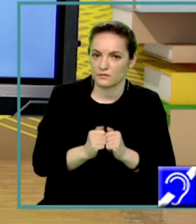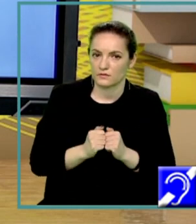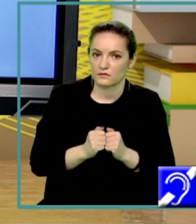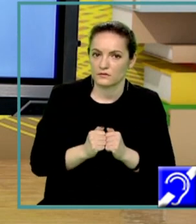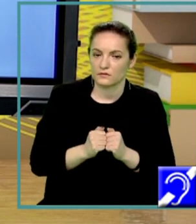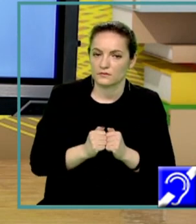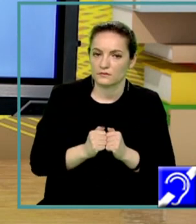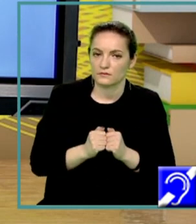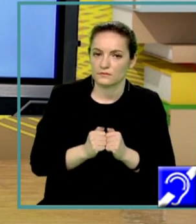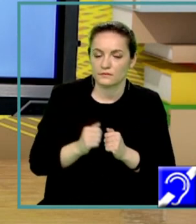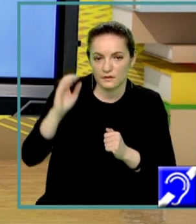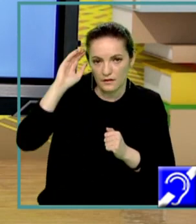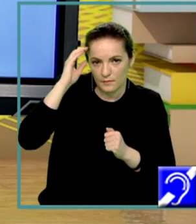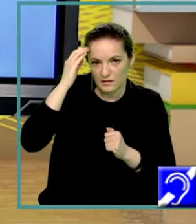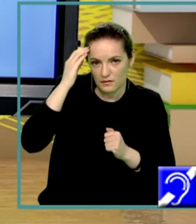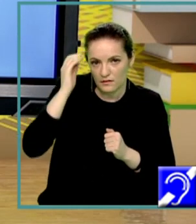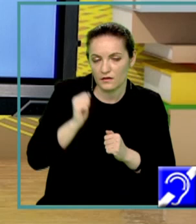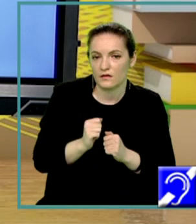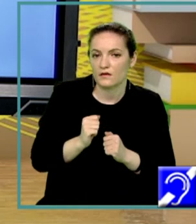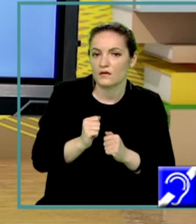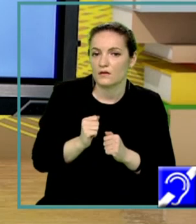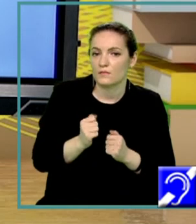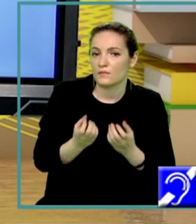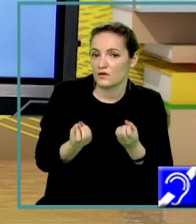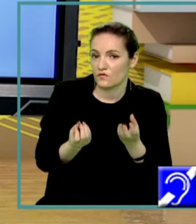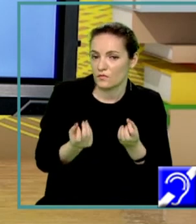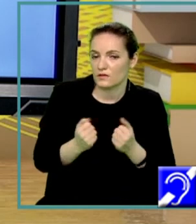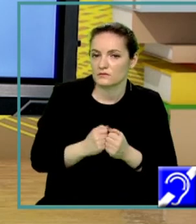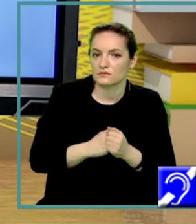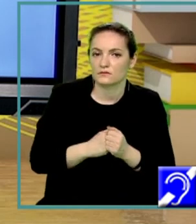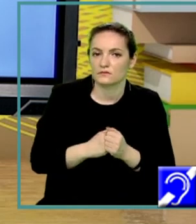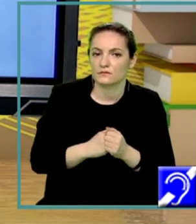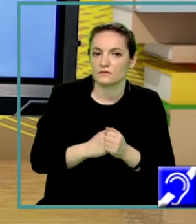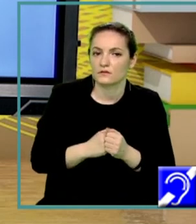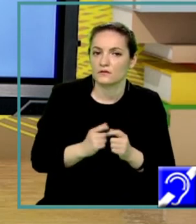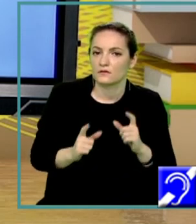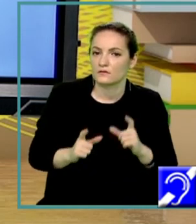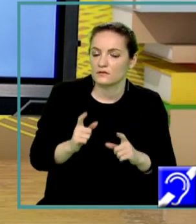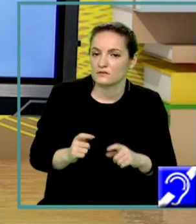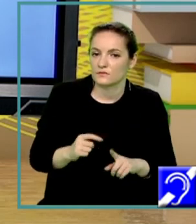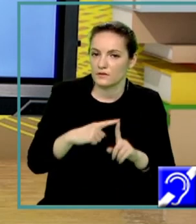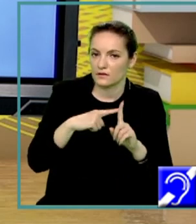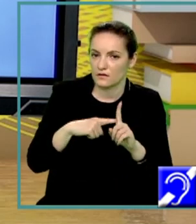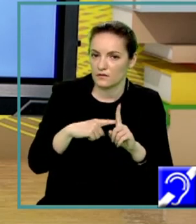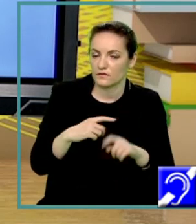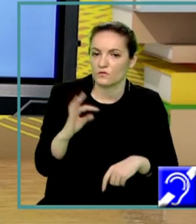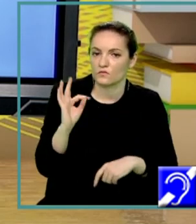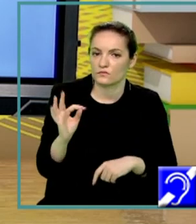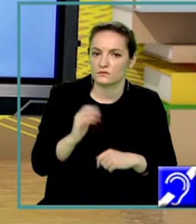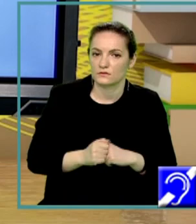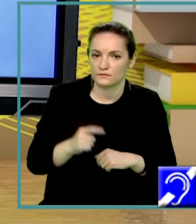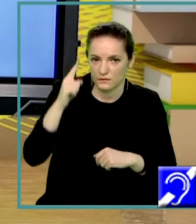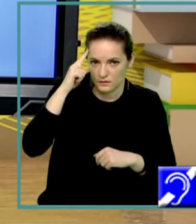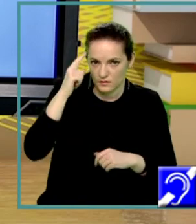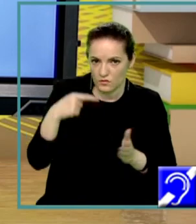vom reaminti câteva noțiuni teoretice legate de graficul unei funcții. Știam că